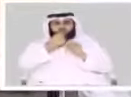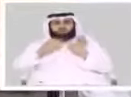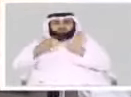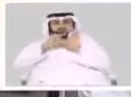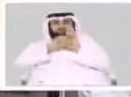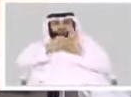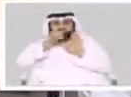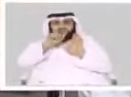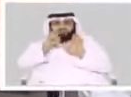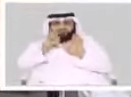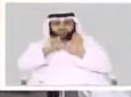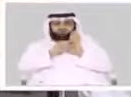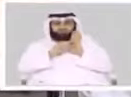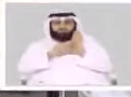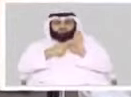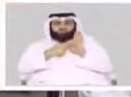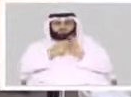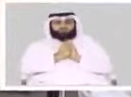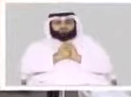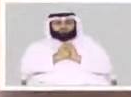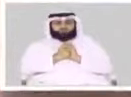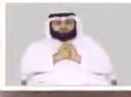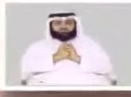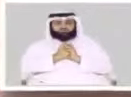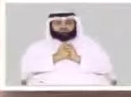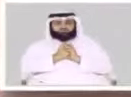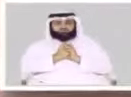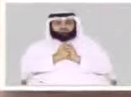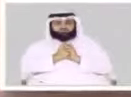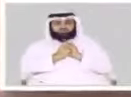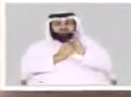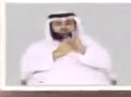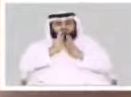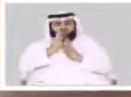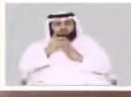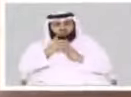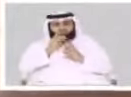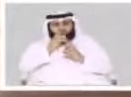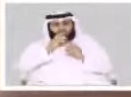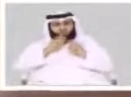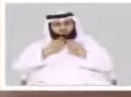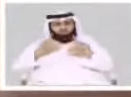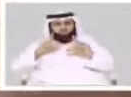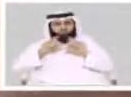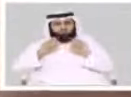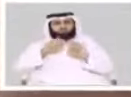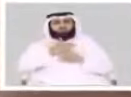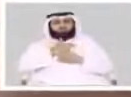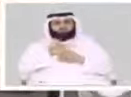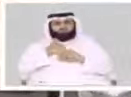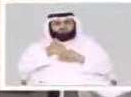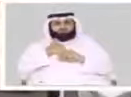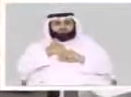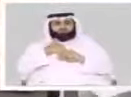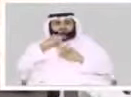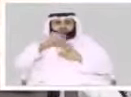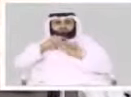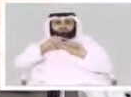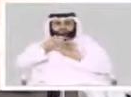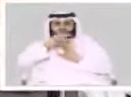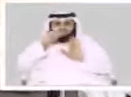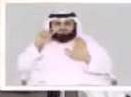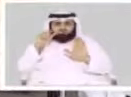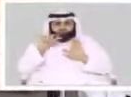بها. فضيلة الشيخ، لعلنا نتحدث الآن بعد أن بيّنتم اسم السورة وعلاقته بمقصدها الرئيسي هو